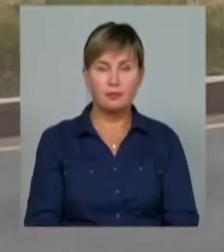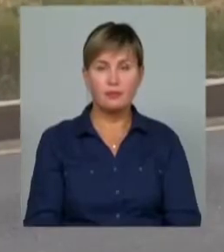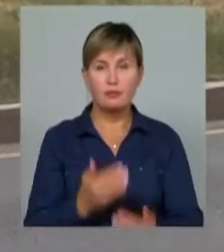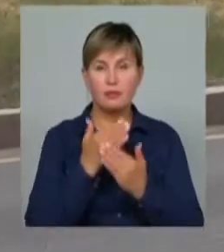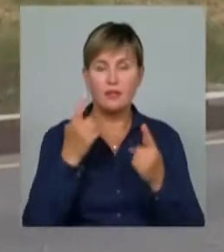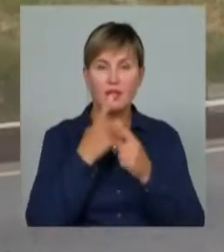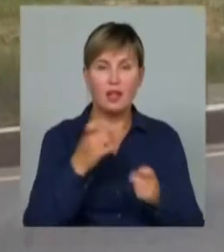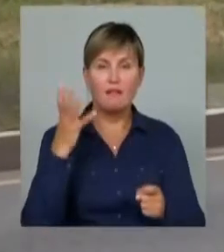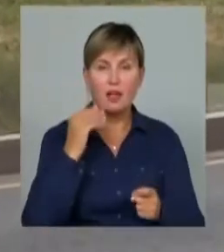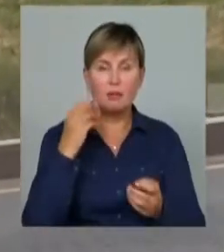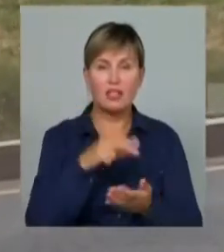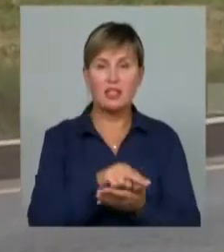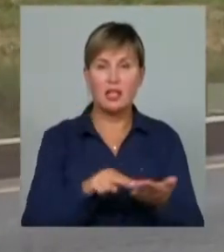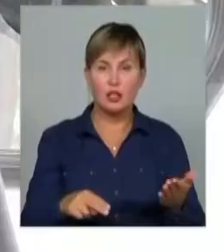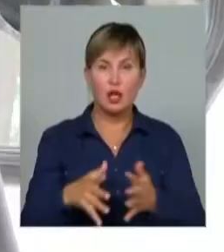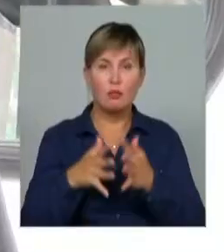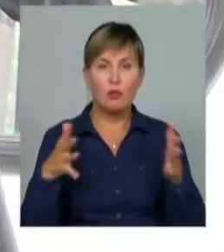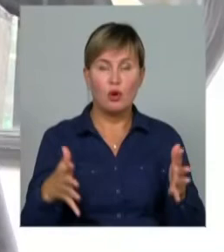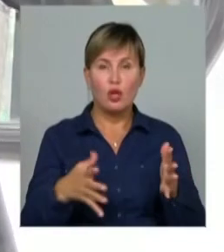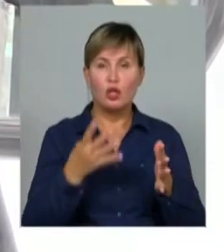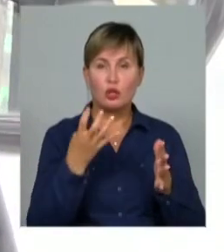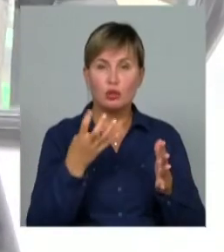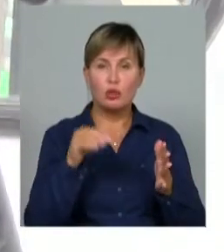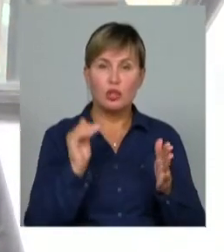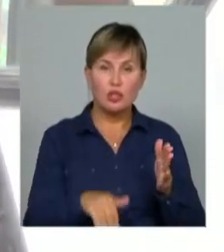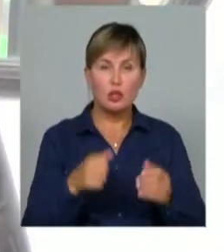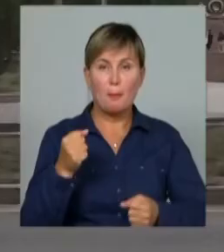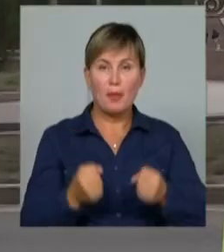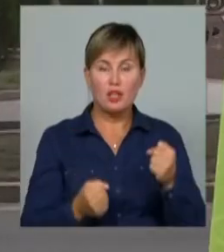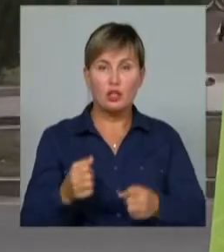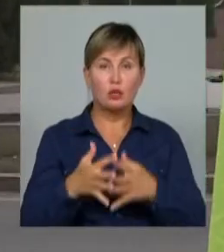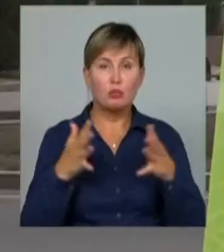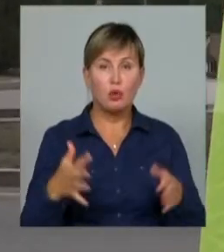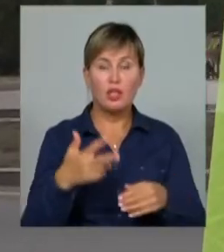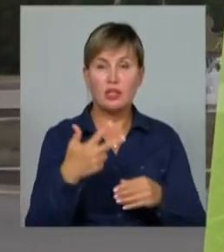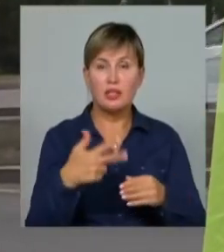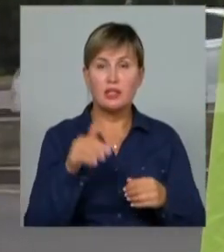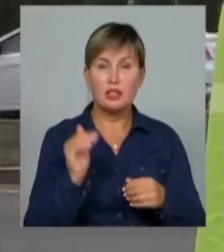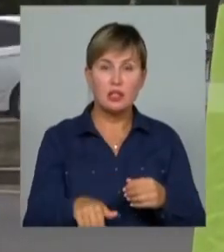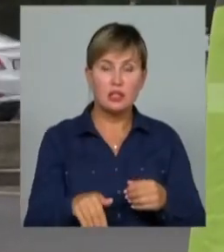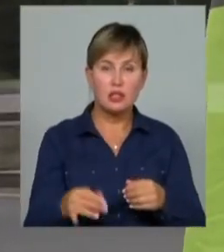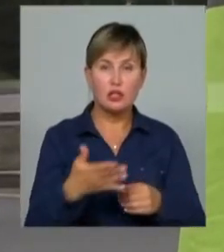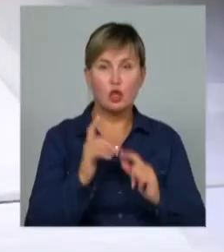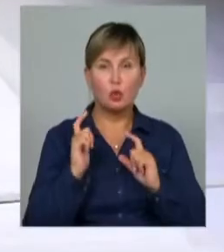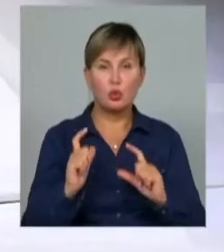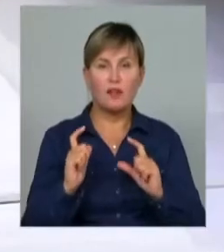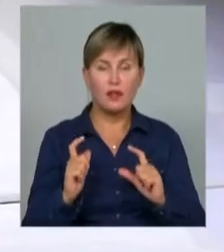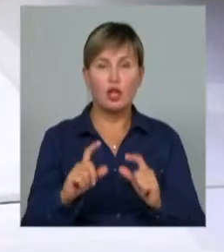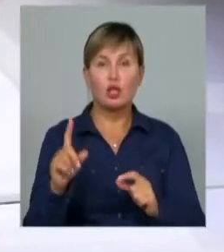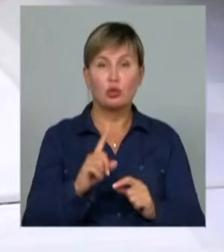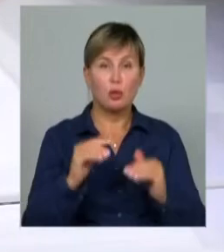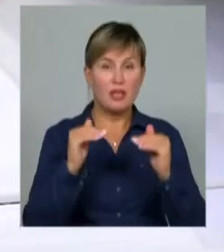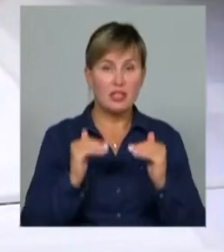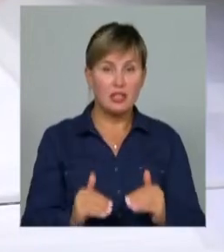последним данным, в Алматы зарегистрировано более 400 тысяч машин. Более 30 тысяч из них – грузовые. Чтобы